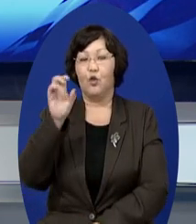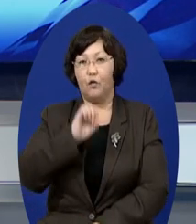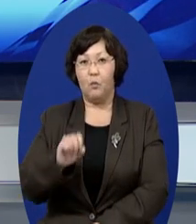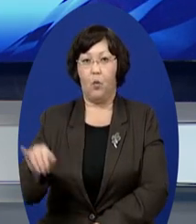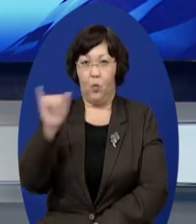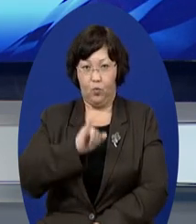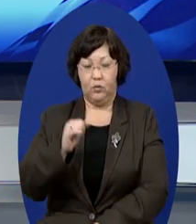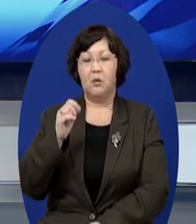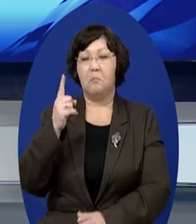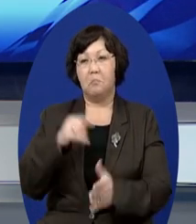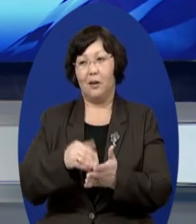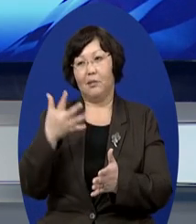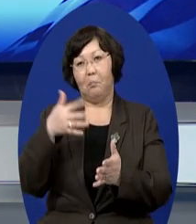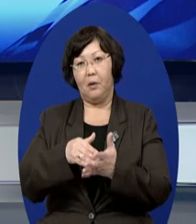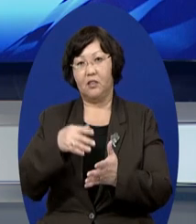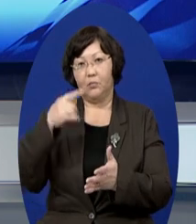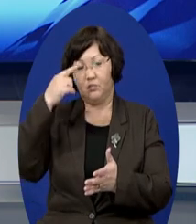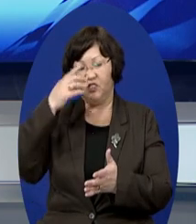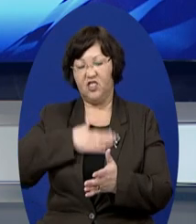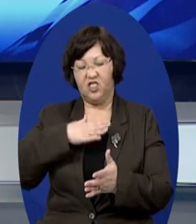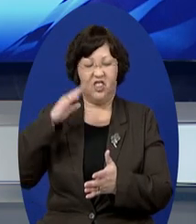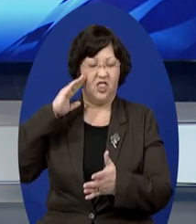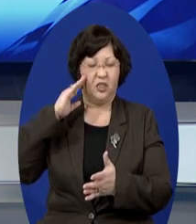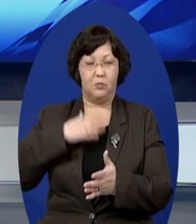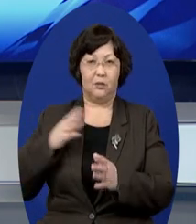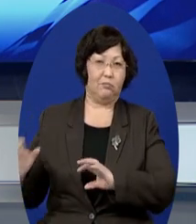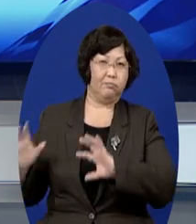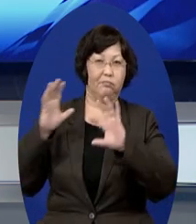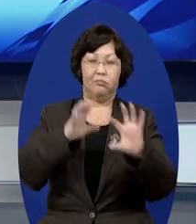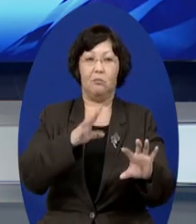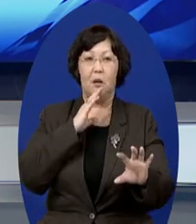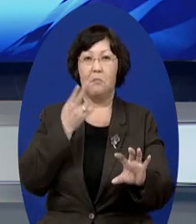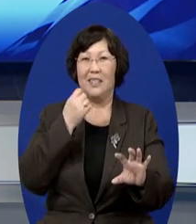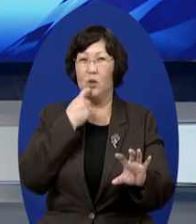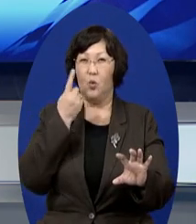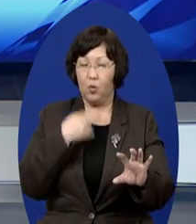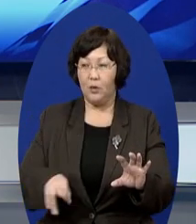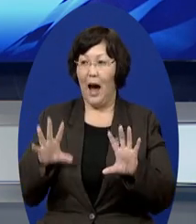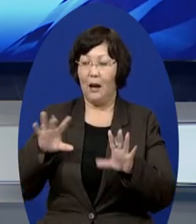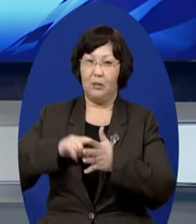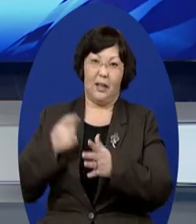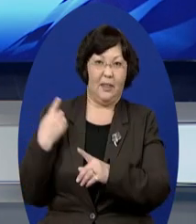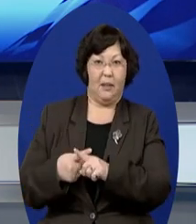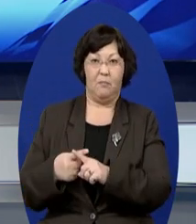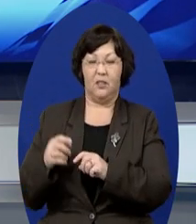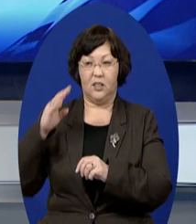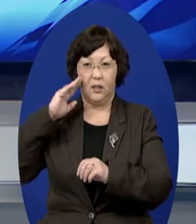руу 1,000-5,000 цэрэг илгээх магадлалтай байгаа бөгөөд за хэрвээ нөхцөл байдал хүндрүүл энэ тоог 10 дахин нэмэгдүүлэх боломжтой юм.